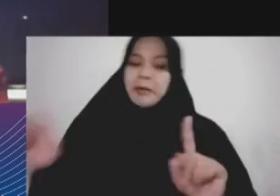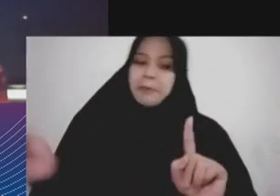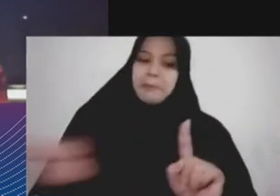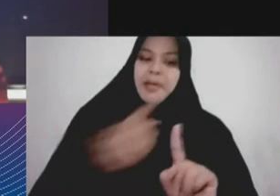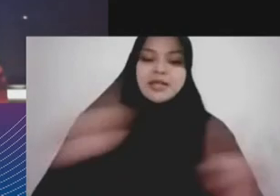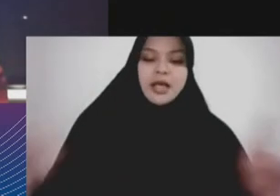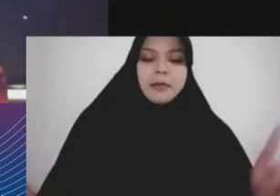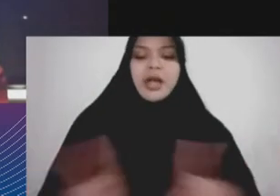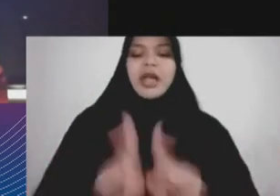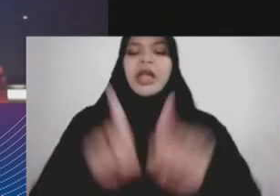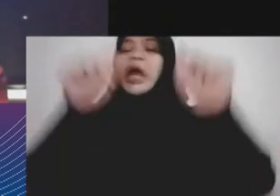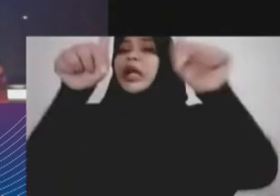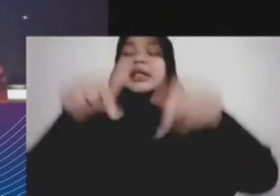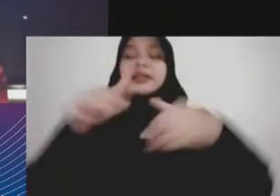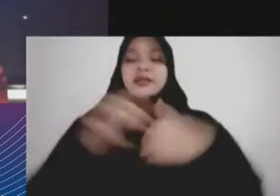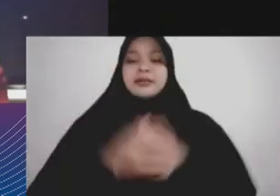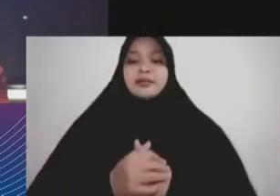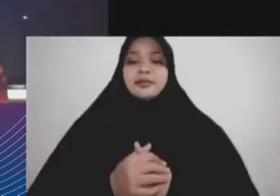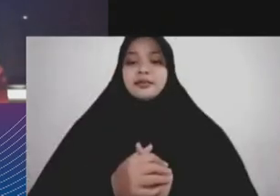ini juga